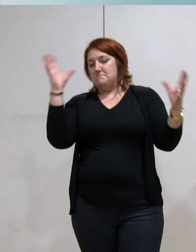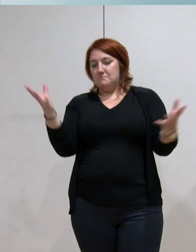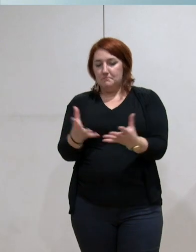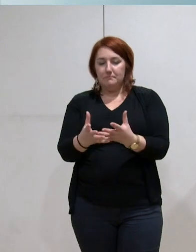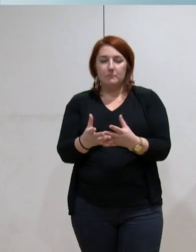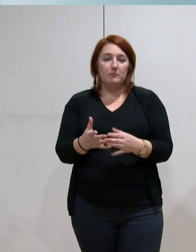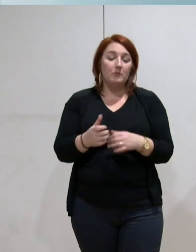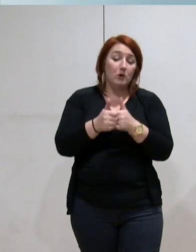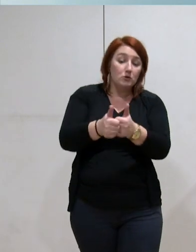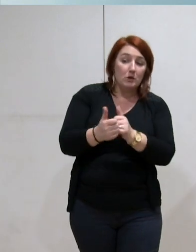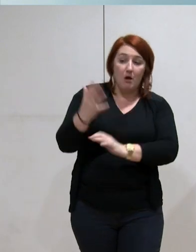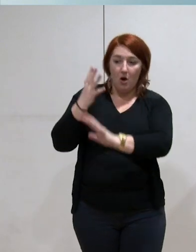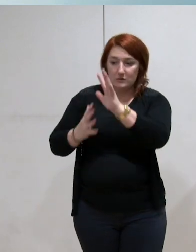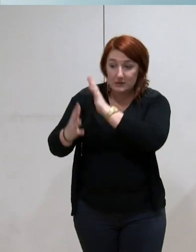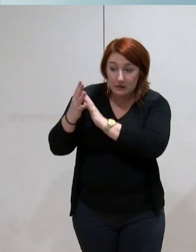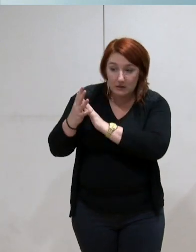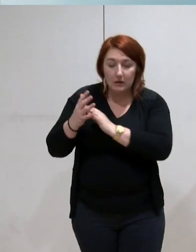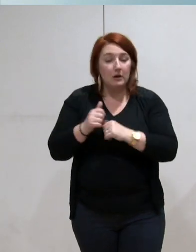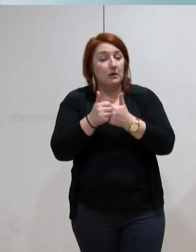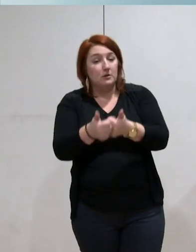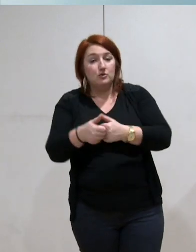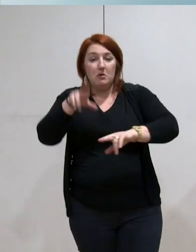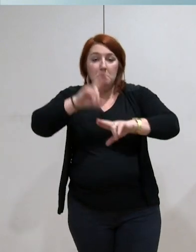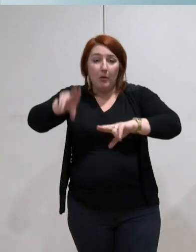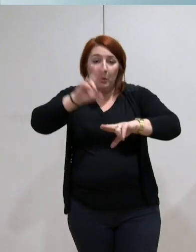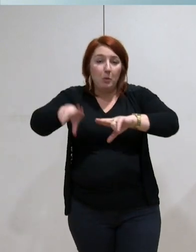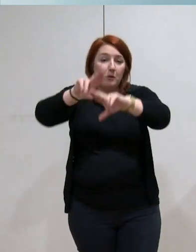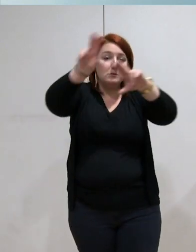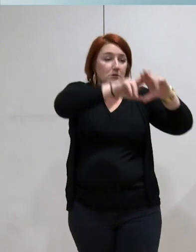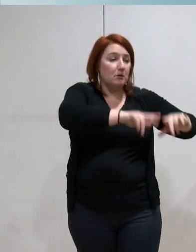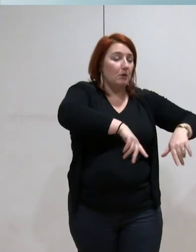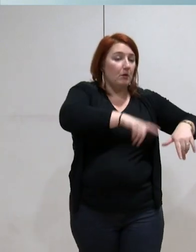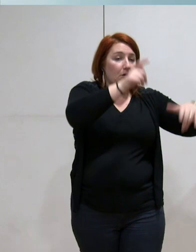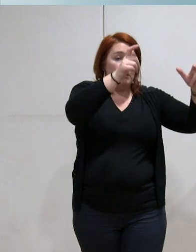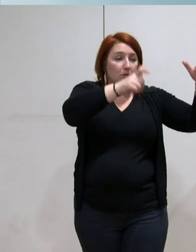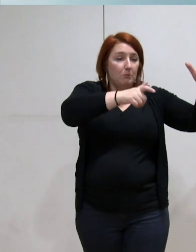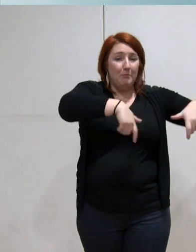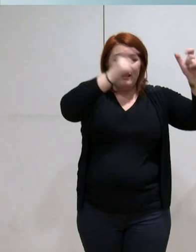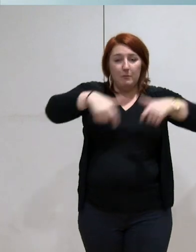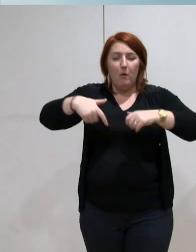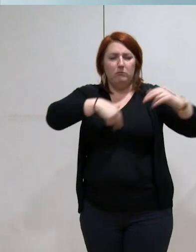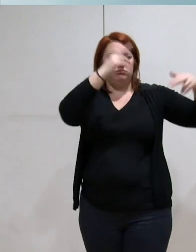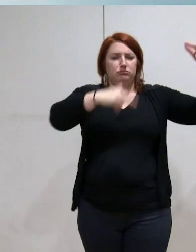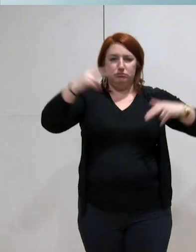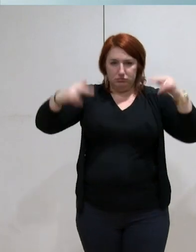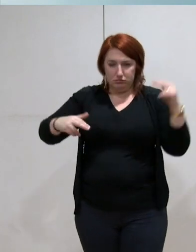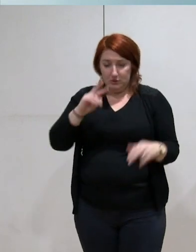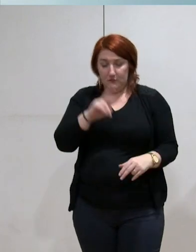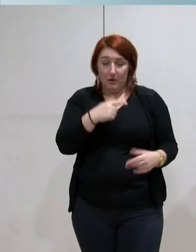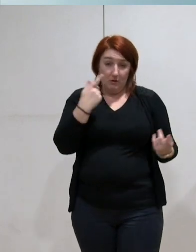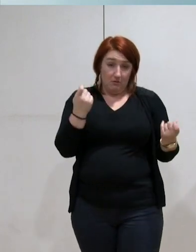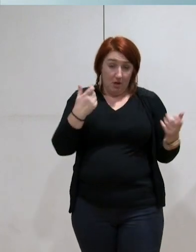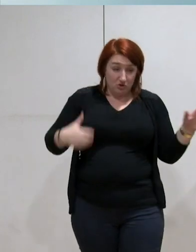ancienneté du niveau de maintenance effectué sur les différents bâtiments nous conduisaient à d'importants